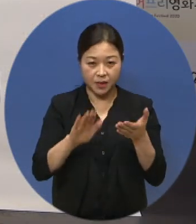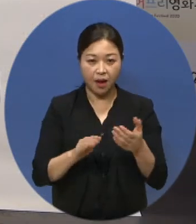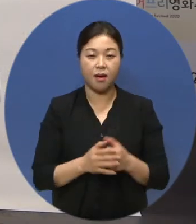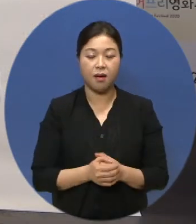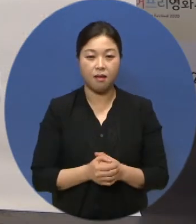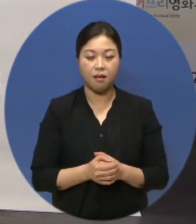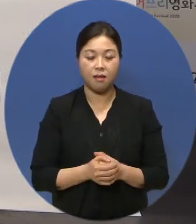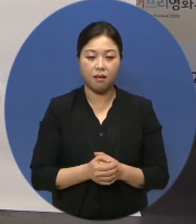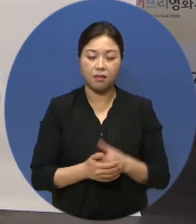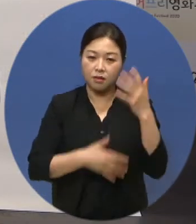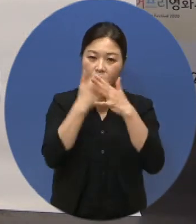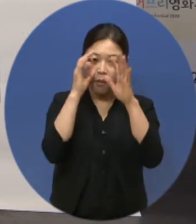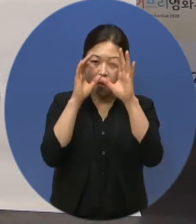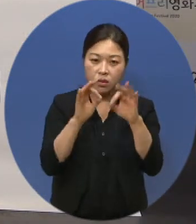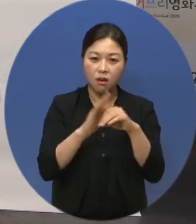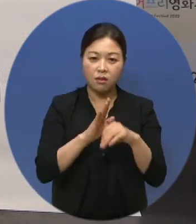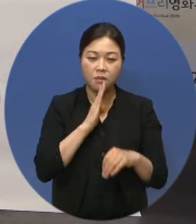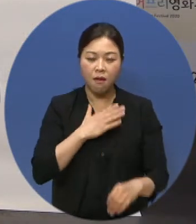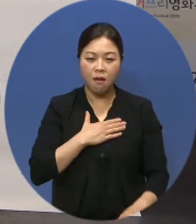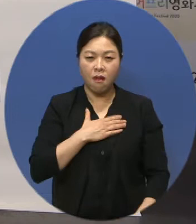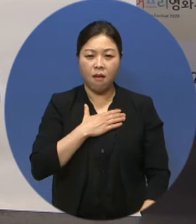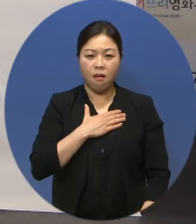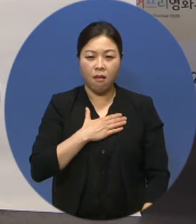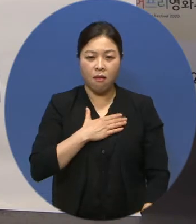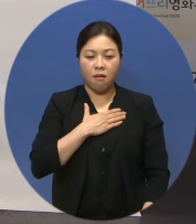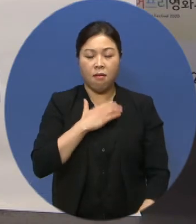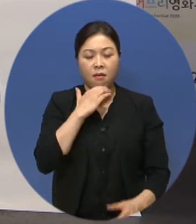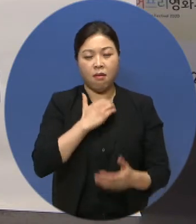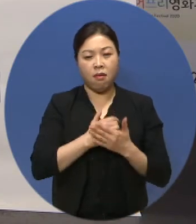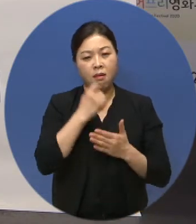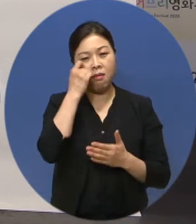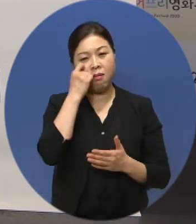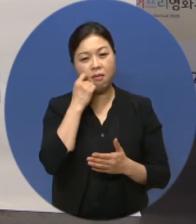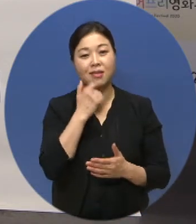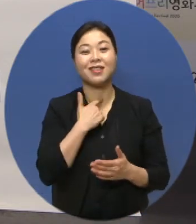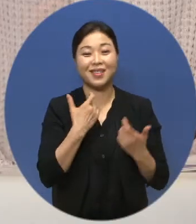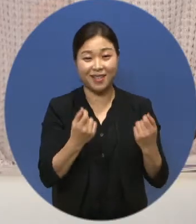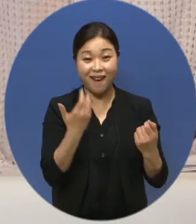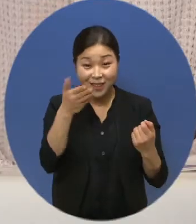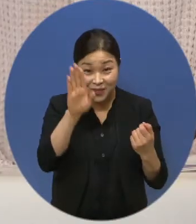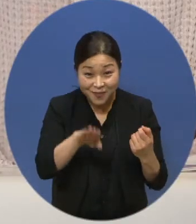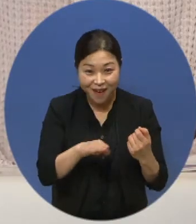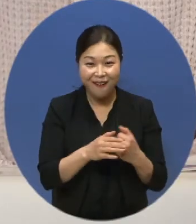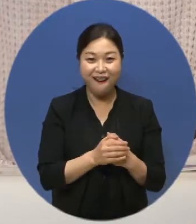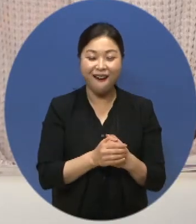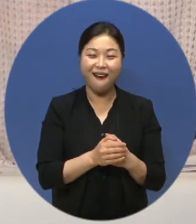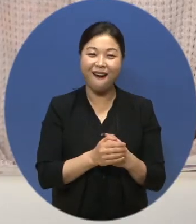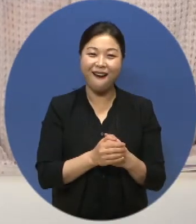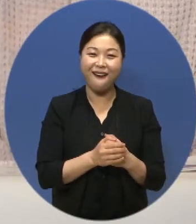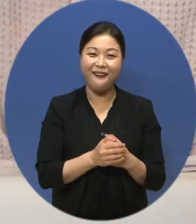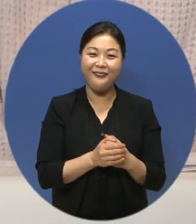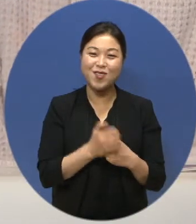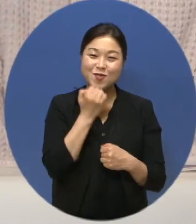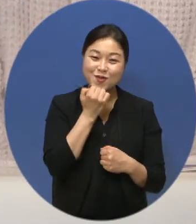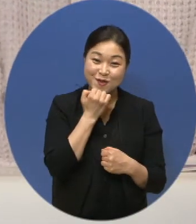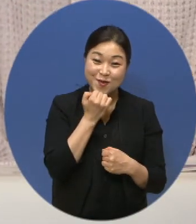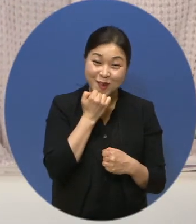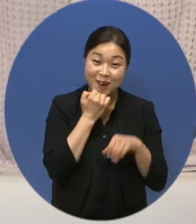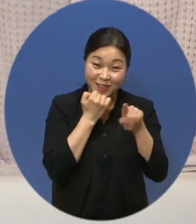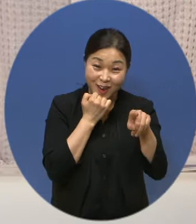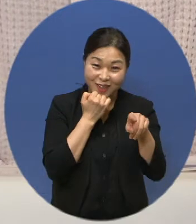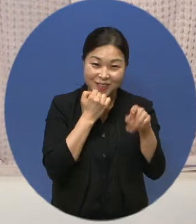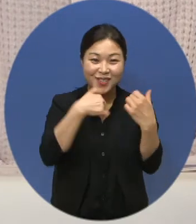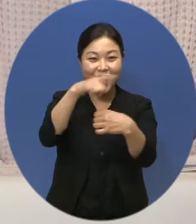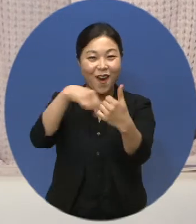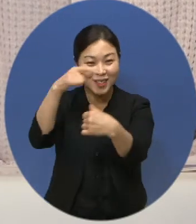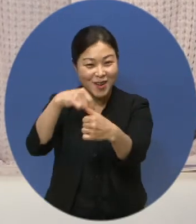굉장히 보면서 되게 울컥울컥 되게 많이 했던 영화였고 그럼에도 불구하고 또 이제 굉장히 코미디적인 요소가 많은